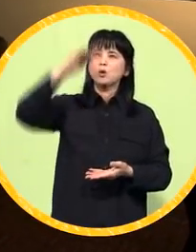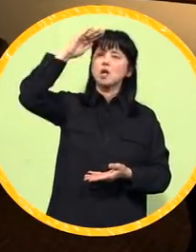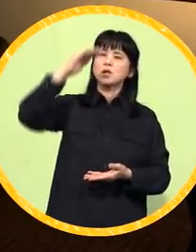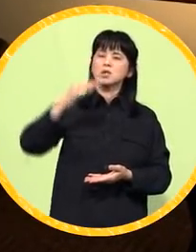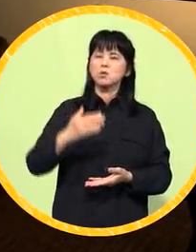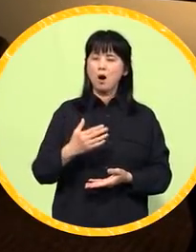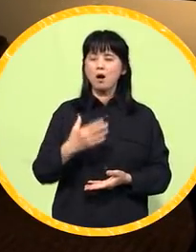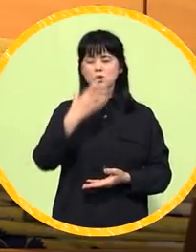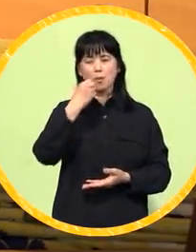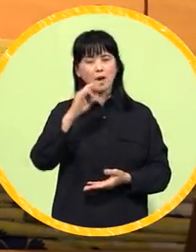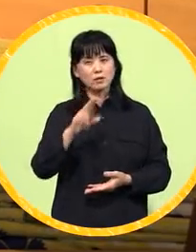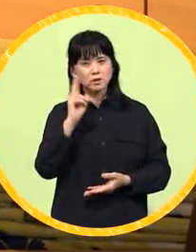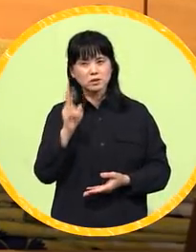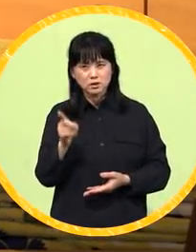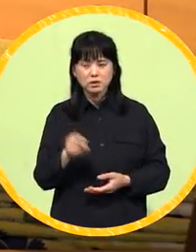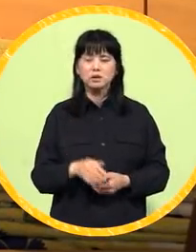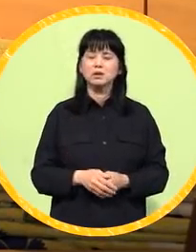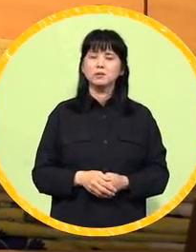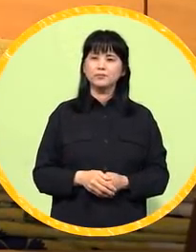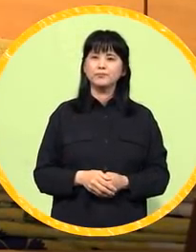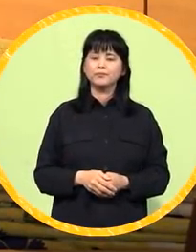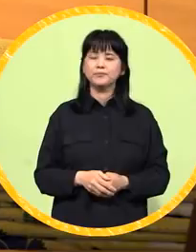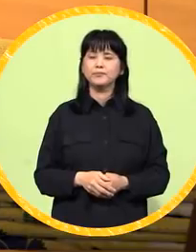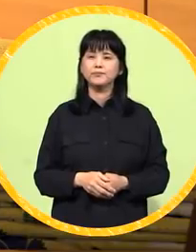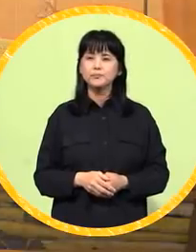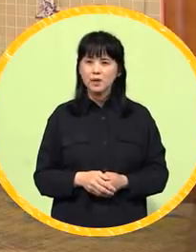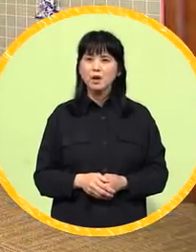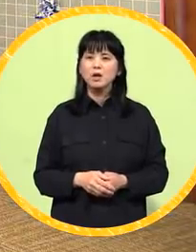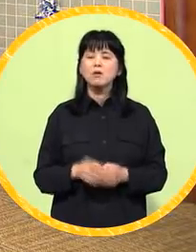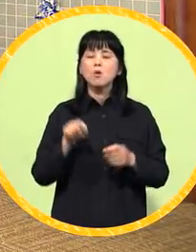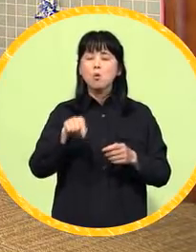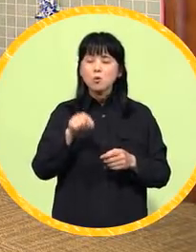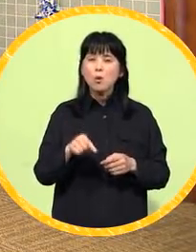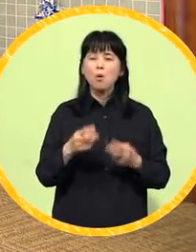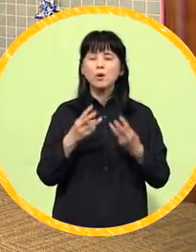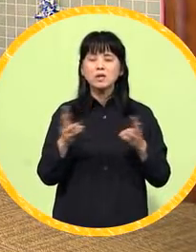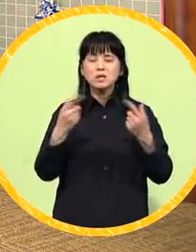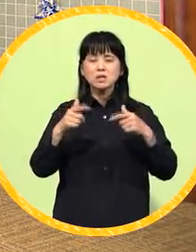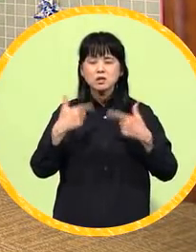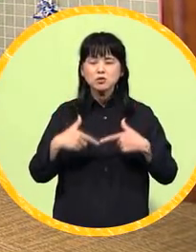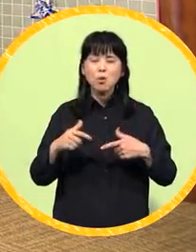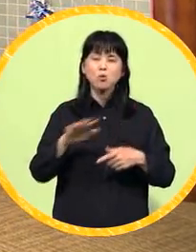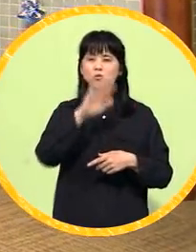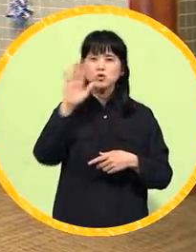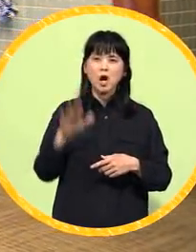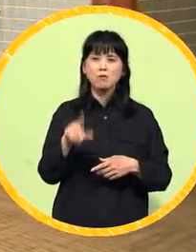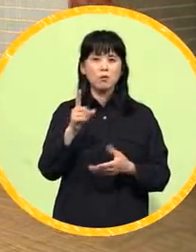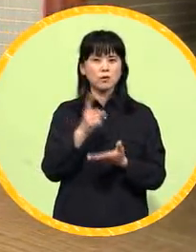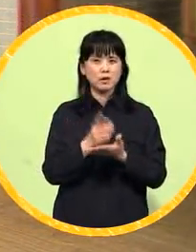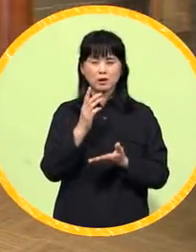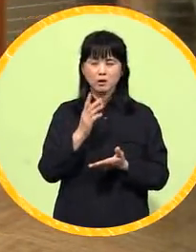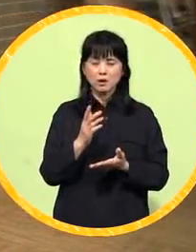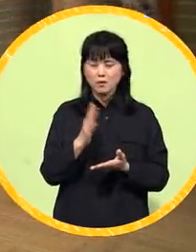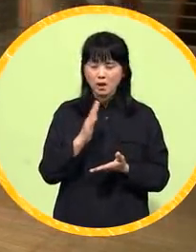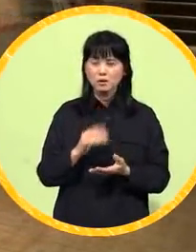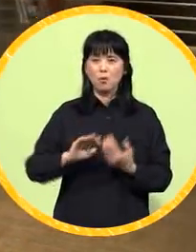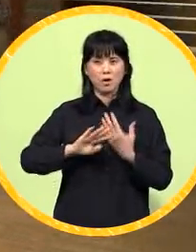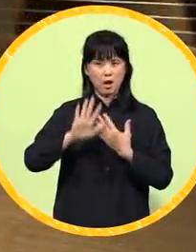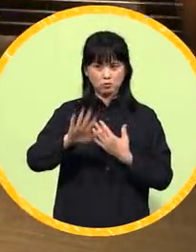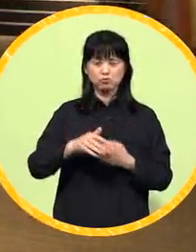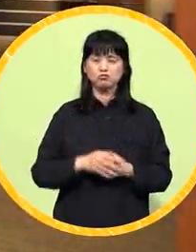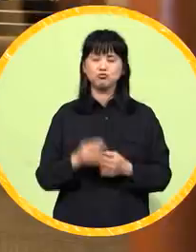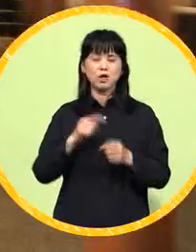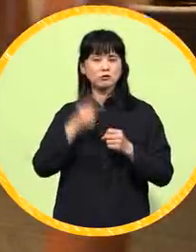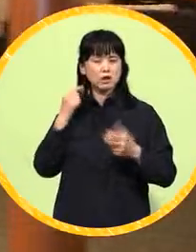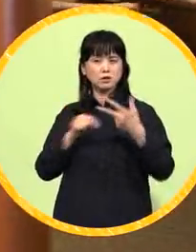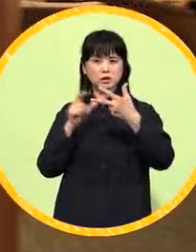さには超並々ならぬ想い降るみたいですがさあ龍宮殿の日に恥辱かまだまだここからなんです実は昨年